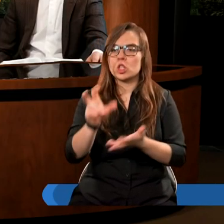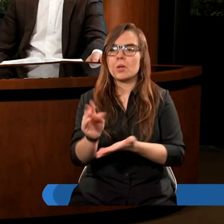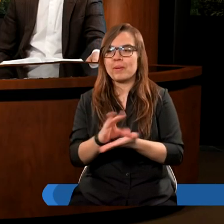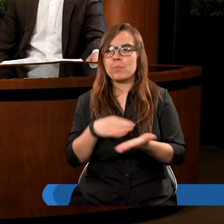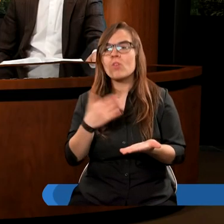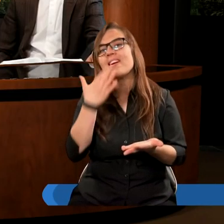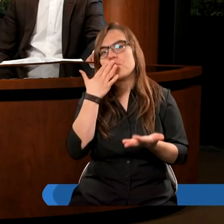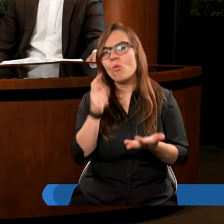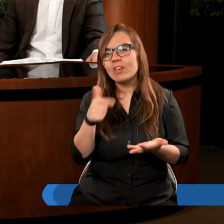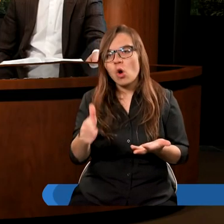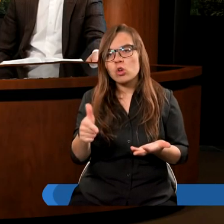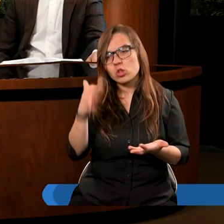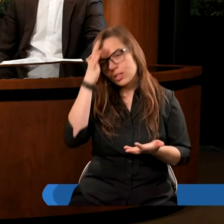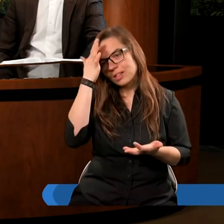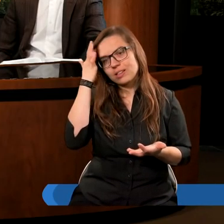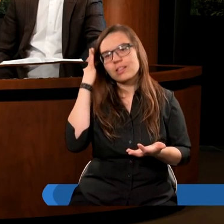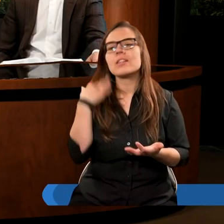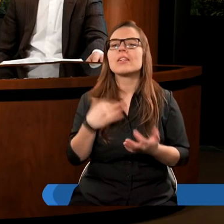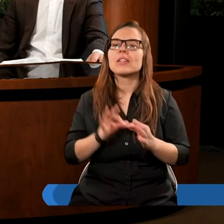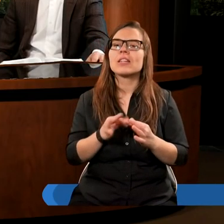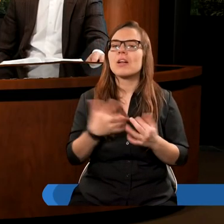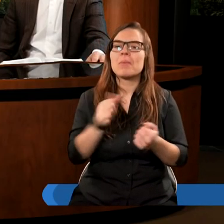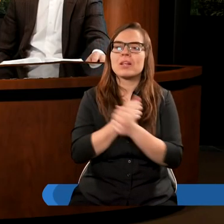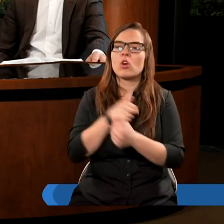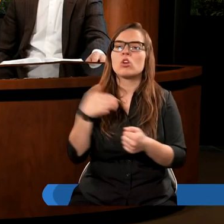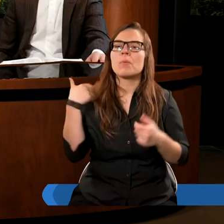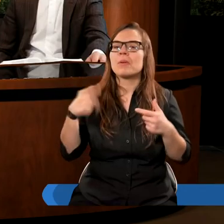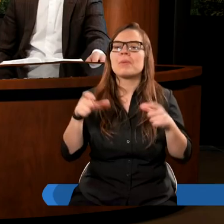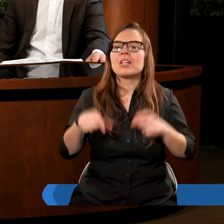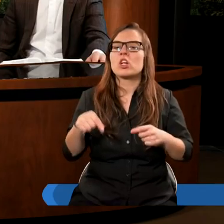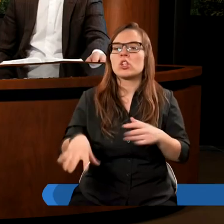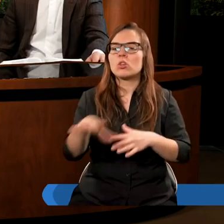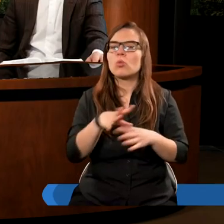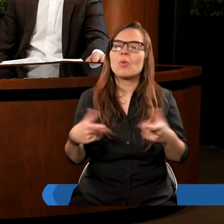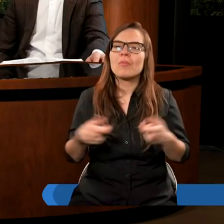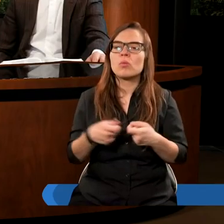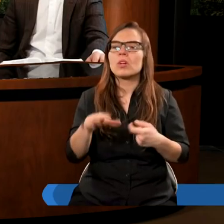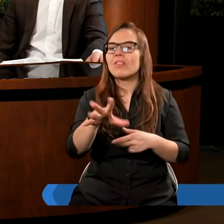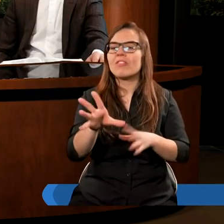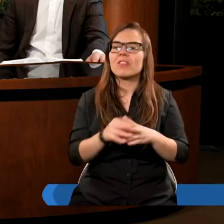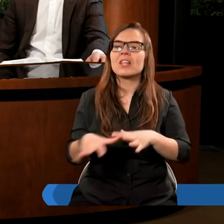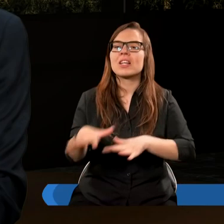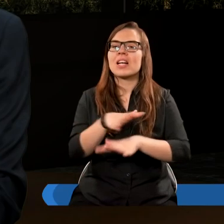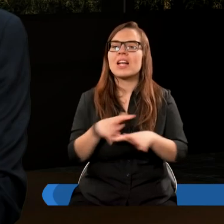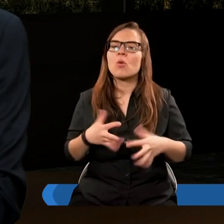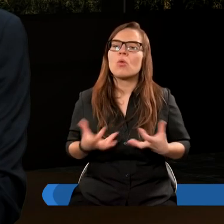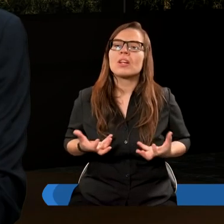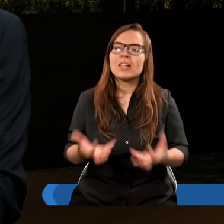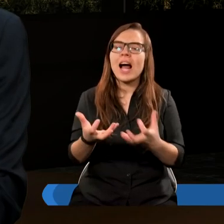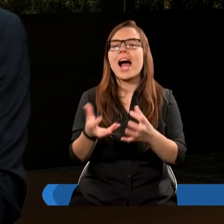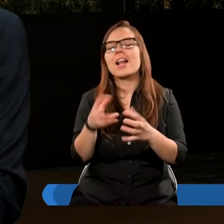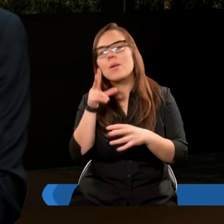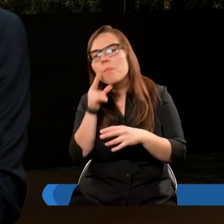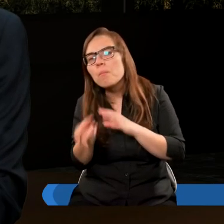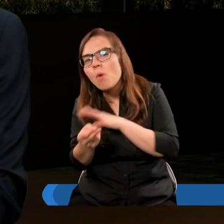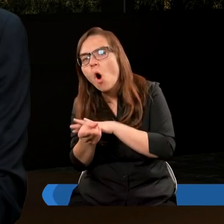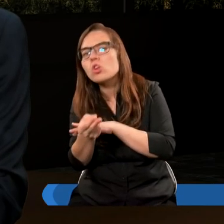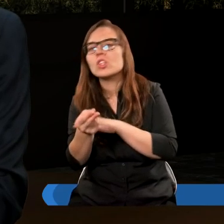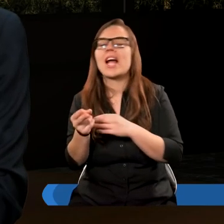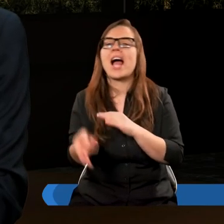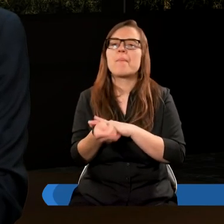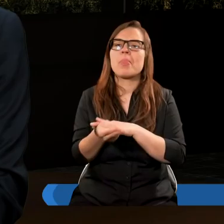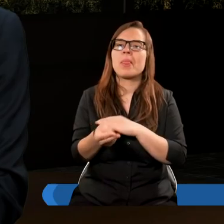mówi? Jakby nas nie kochał, to byśmy tutaj nie siedzieli. Te wszystkie ciche zachęty, podszepty, ta